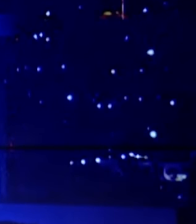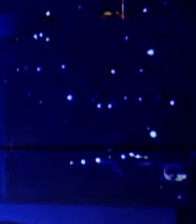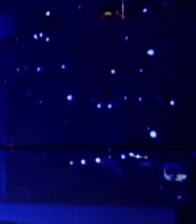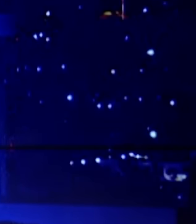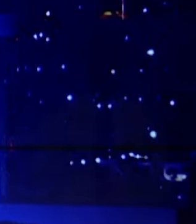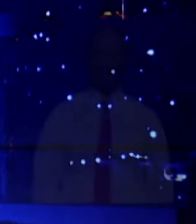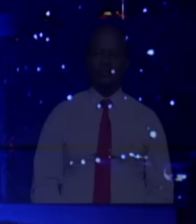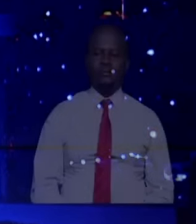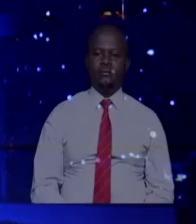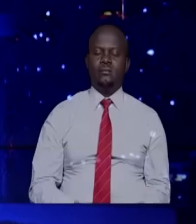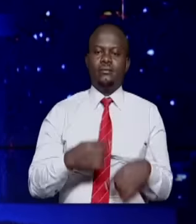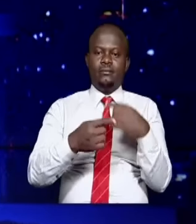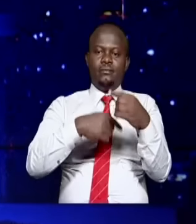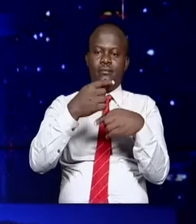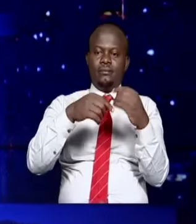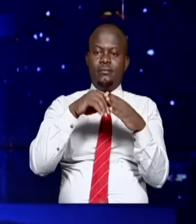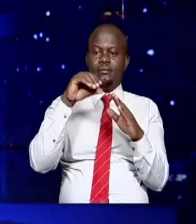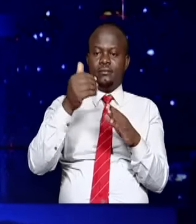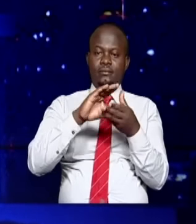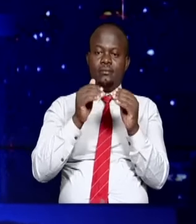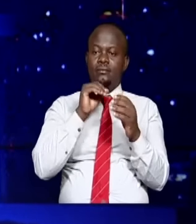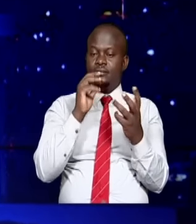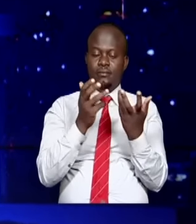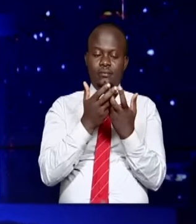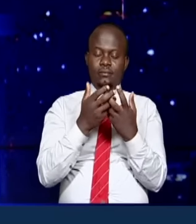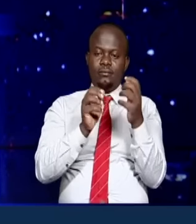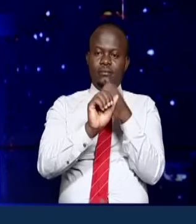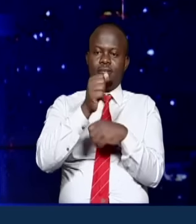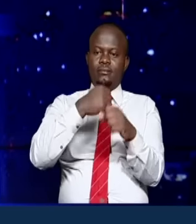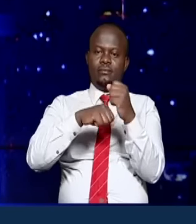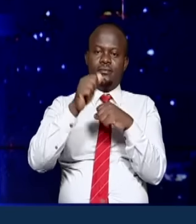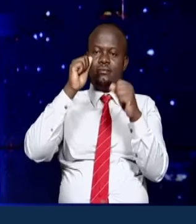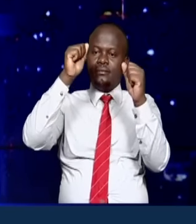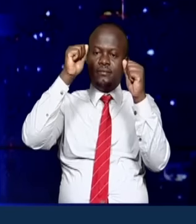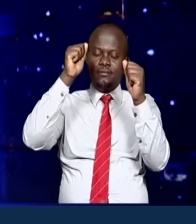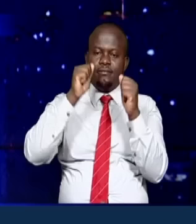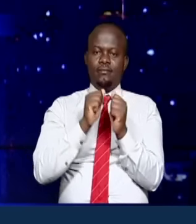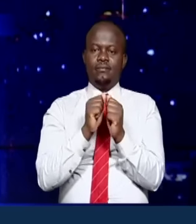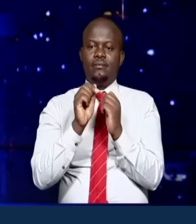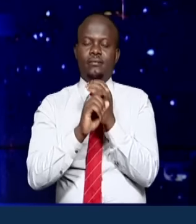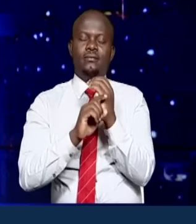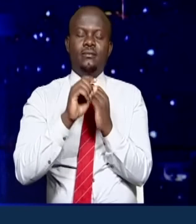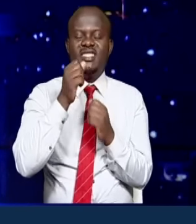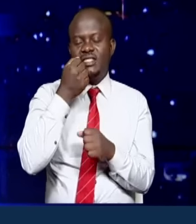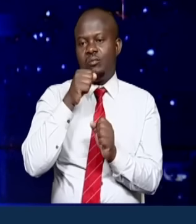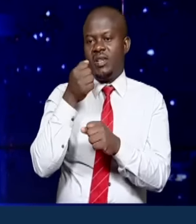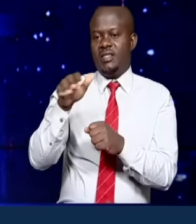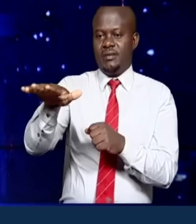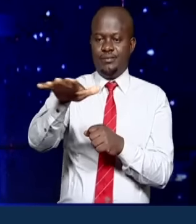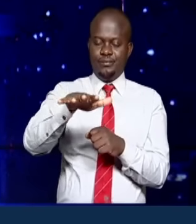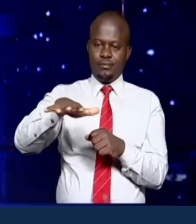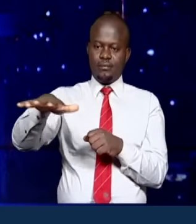Komeze amakuru yacu none twerekeze mu zindi nkuru zitarebana n'ibikorwa byo kwiyamamaza. Tujye mu karere ka Nyamasheke. Muri aka karere ka